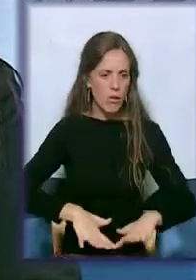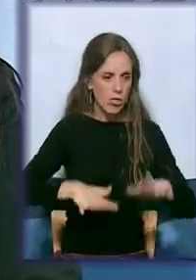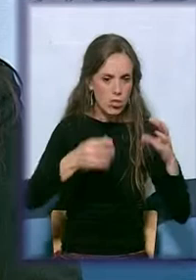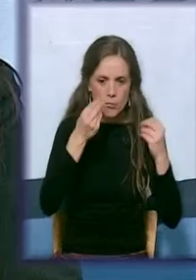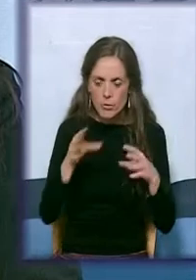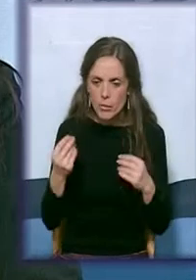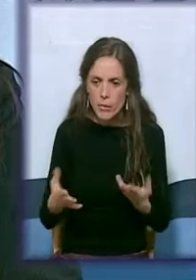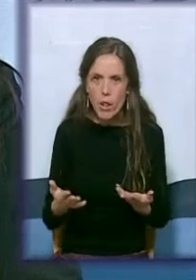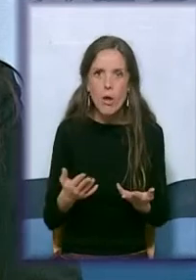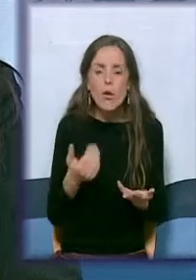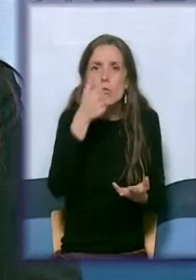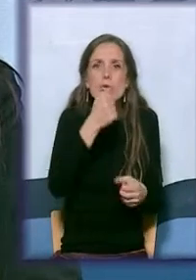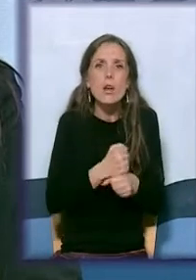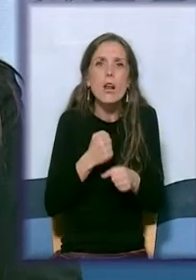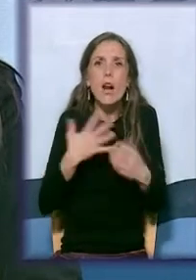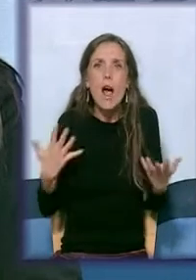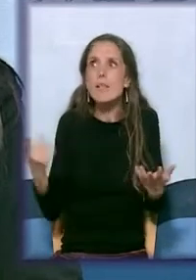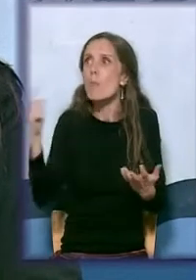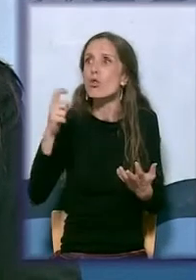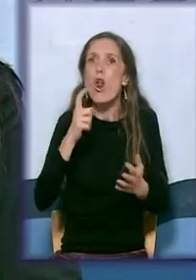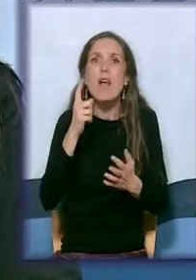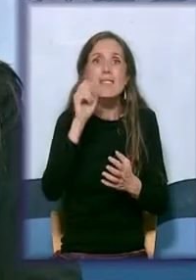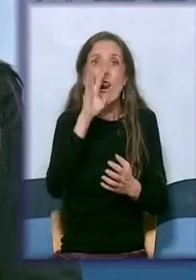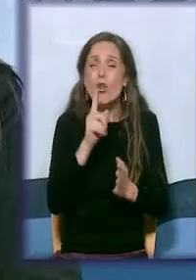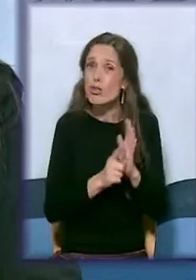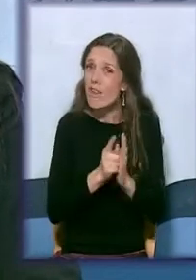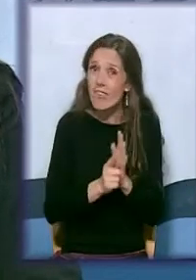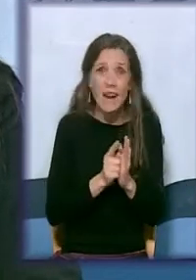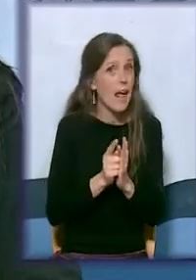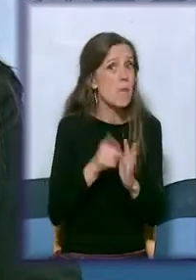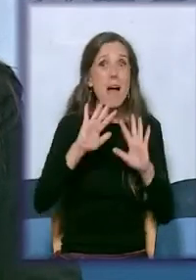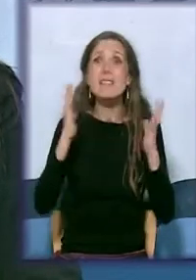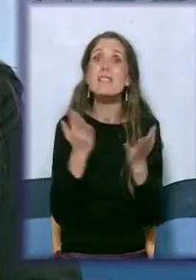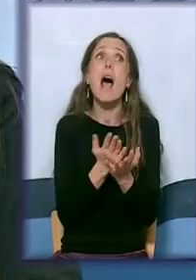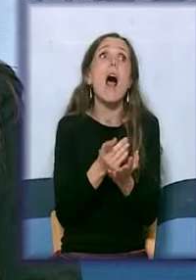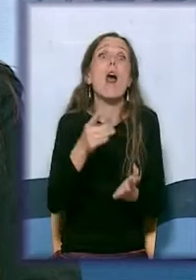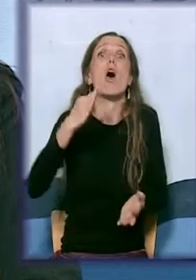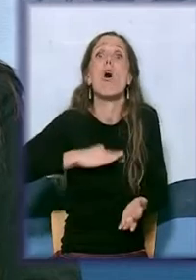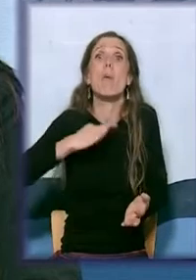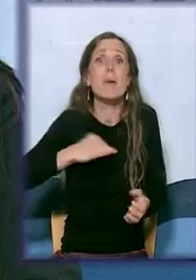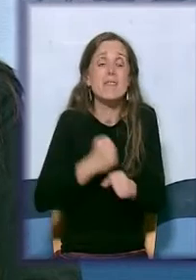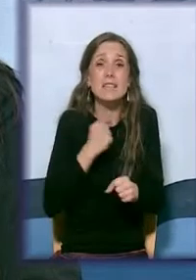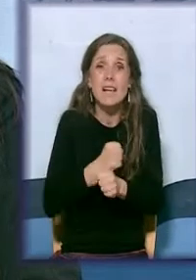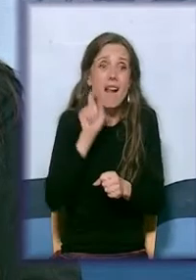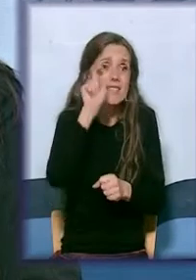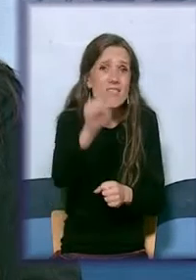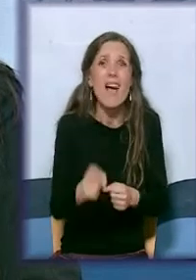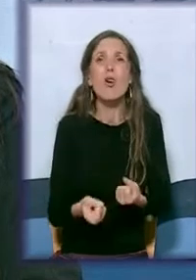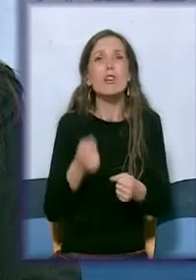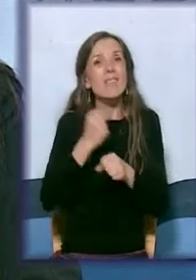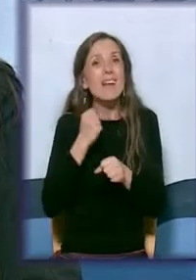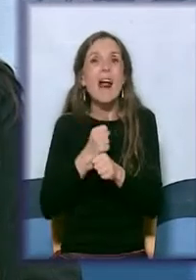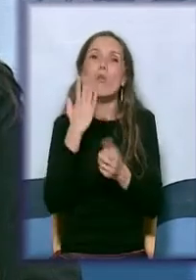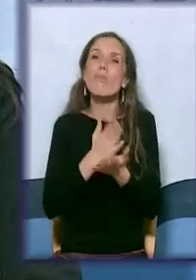što ide loše vreme, fizikulturna sala je više nego neophodna, baš zbog svakodnevnih planova i programa koji imamo vezano za fizičko